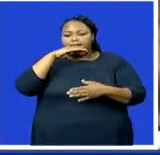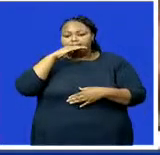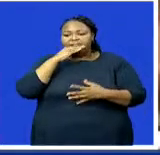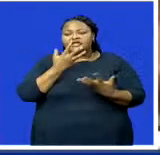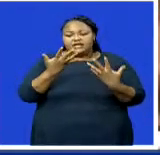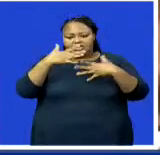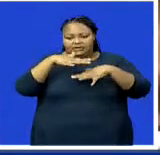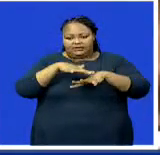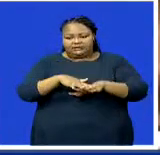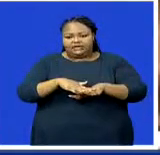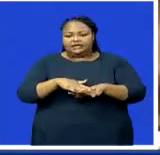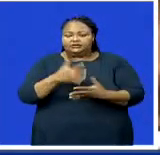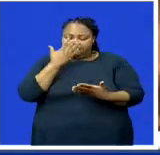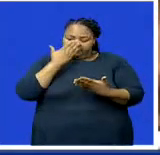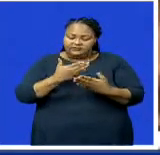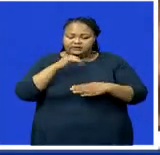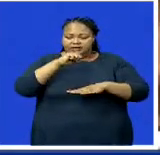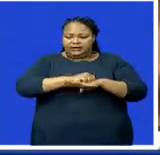basingenelele isifundo sephysics.